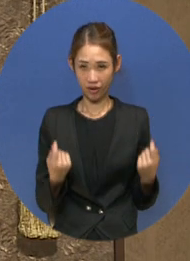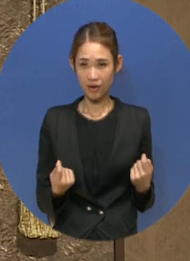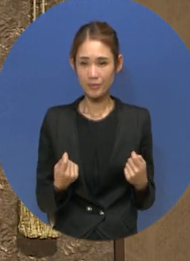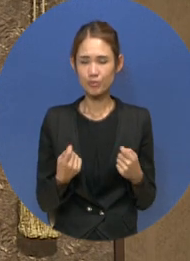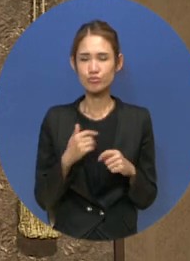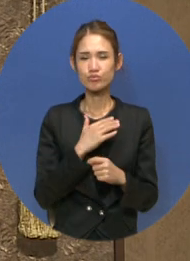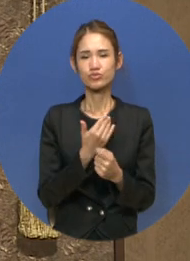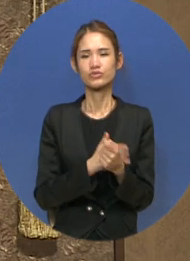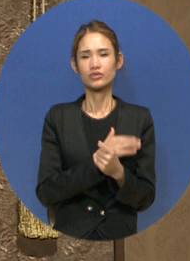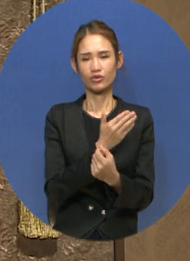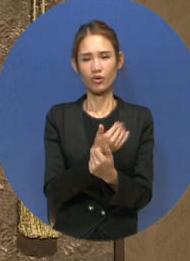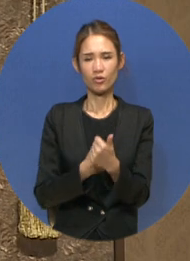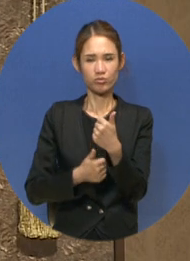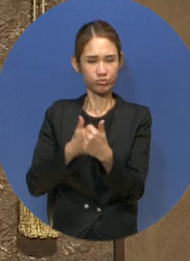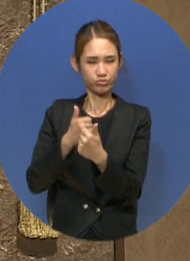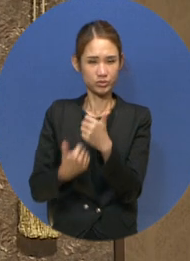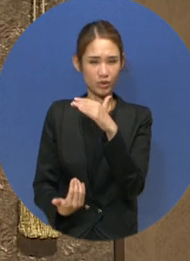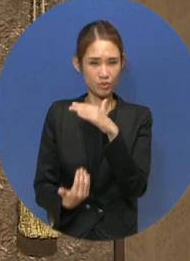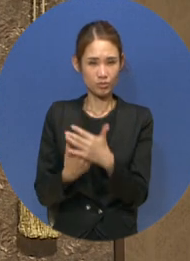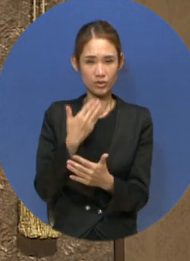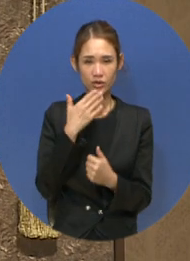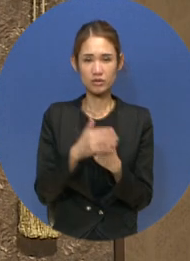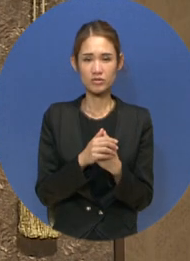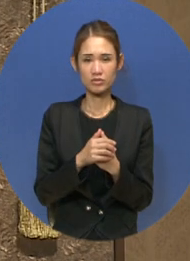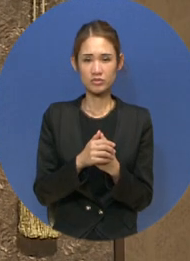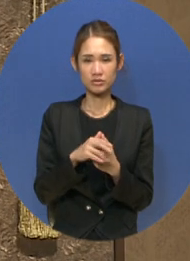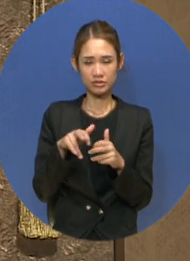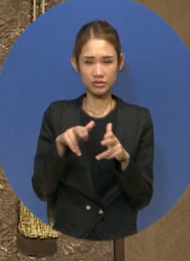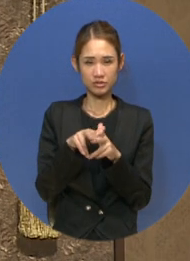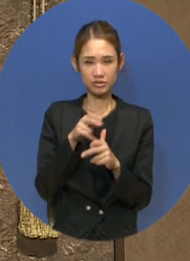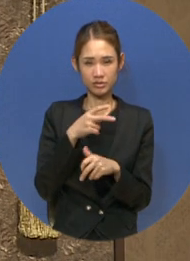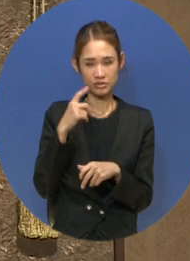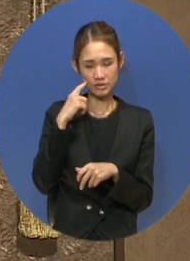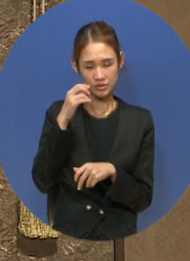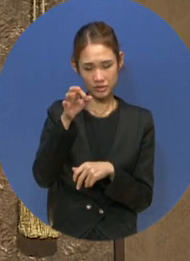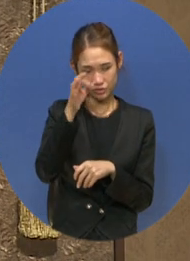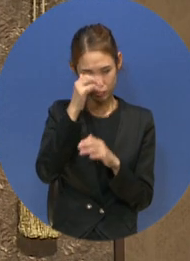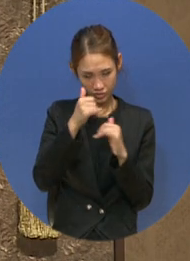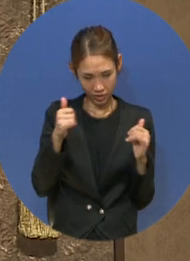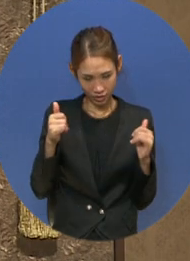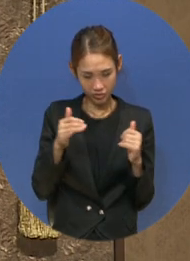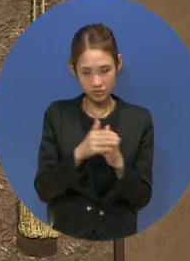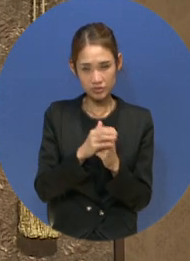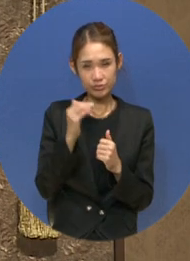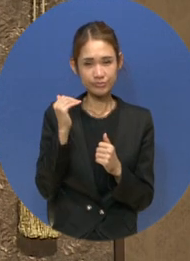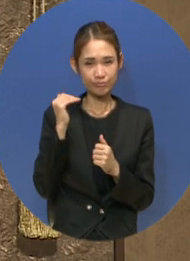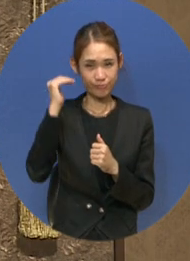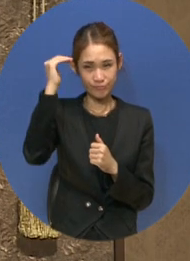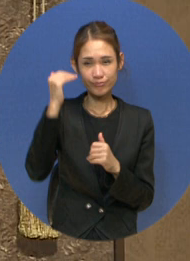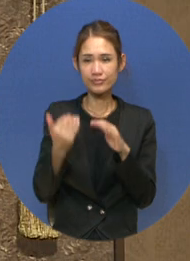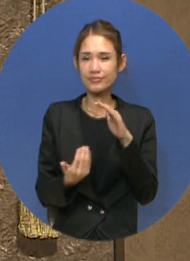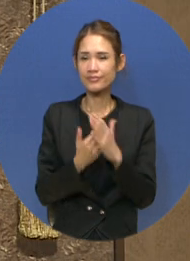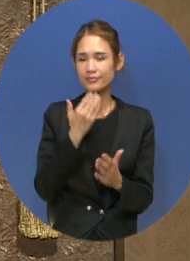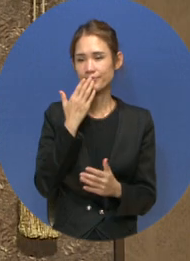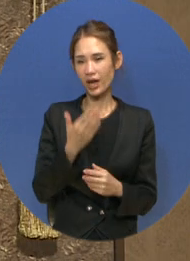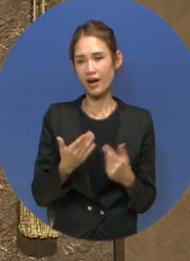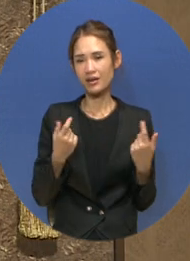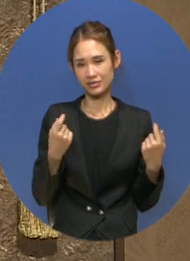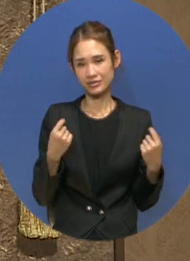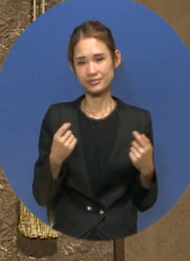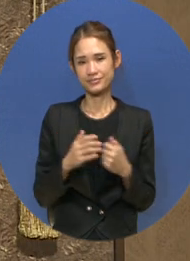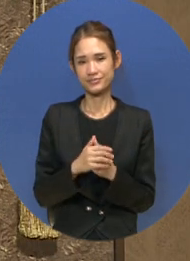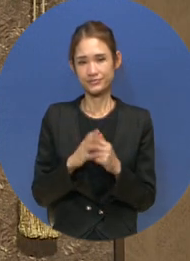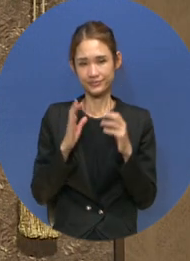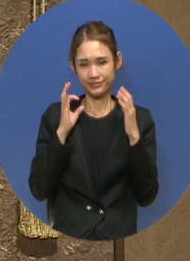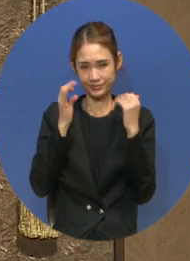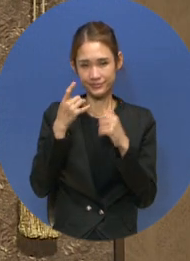역량만 충분히 키울 수 있다면 어떤 형태로든 장애인 예술가 수준까지 갈 수 있는 그런 역량들을 키우도록